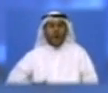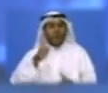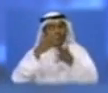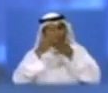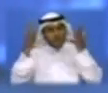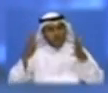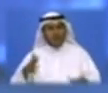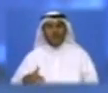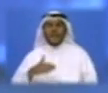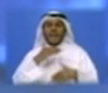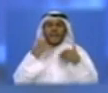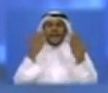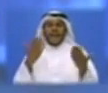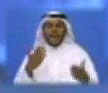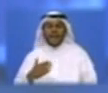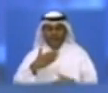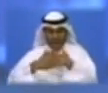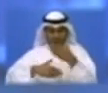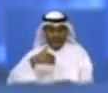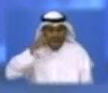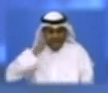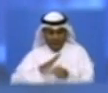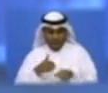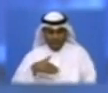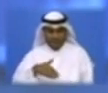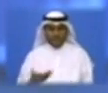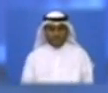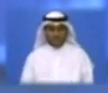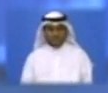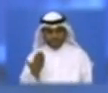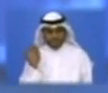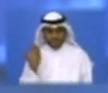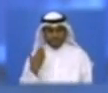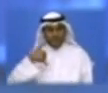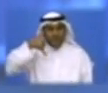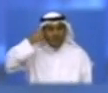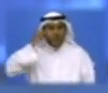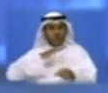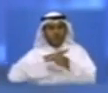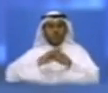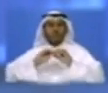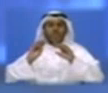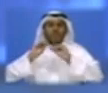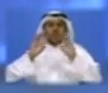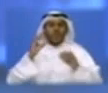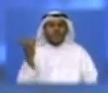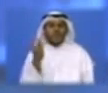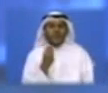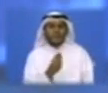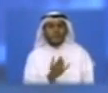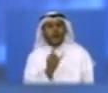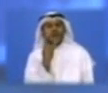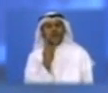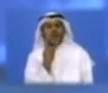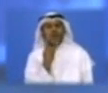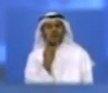اكبر مشروع خيري في عيد الاضحى المبارك بقطاع غزه حيث وزعت الاضاحي على 10 الاف اسره فلسطينيه من